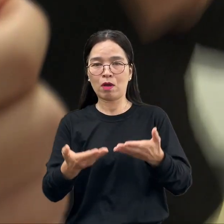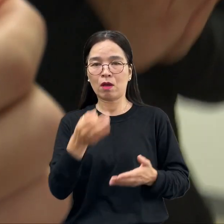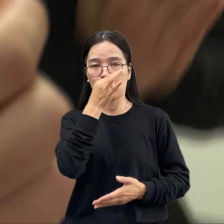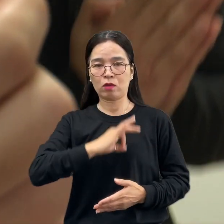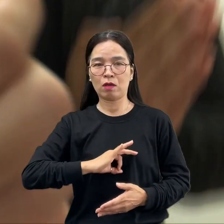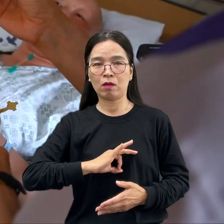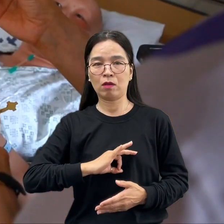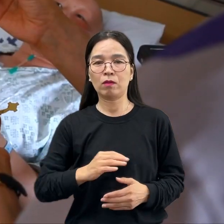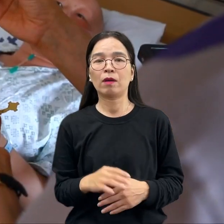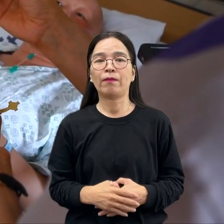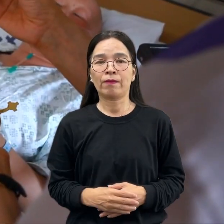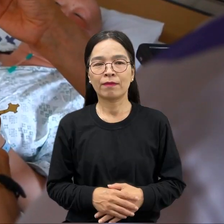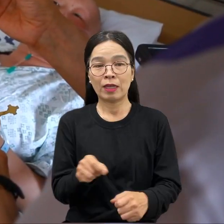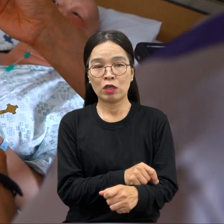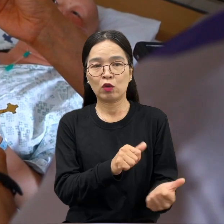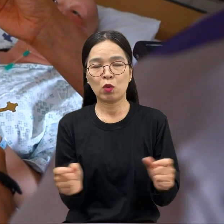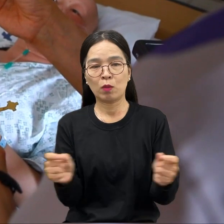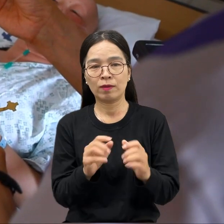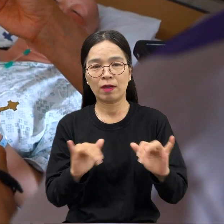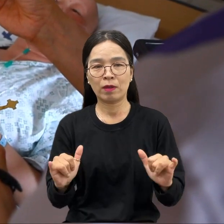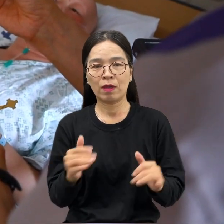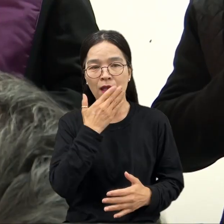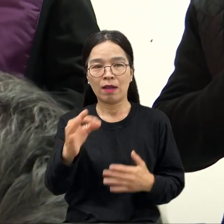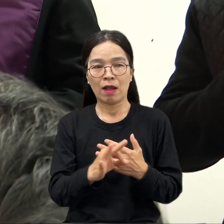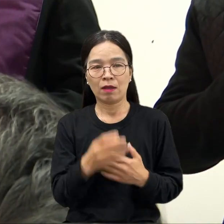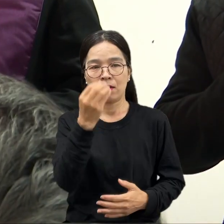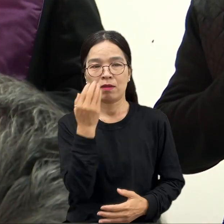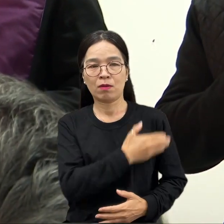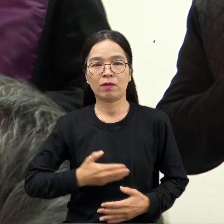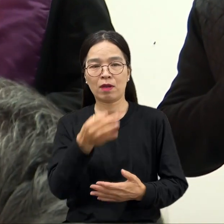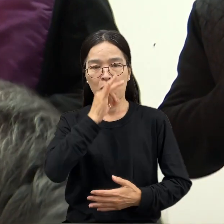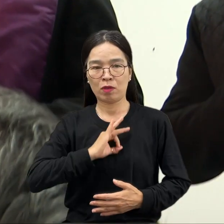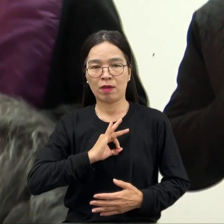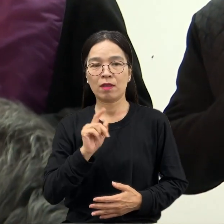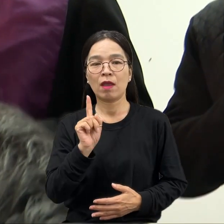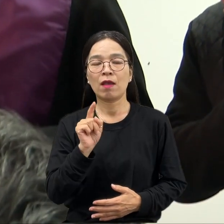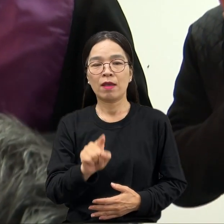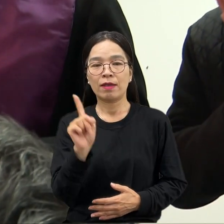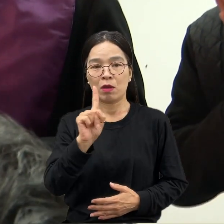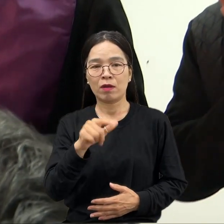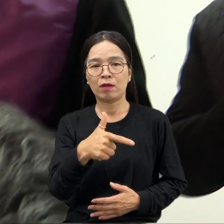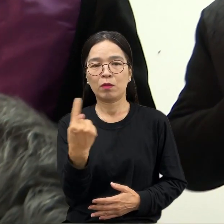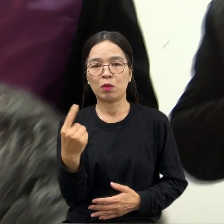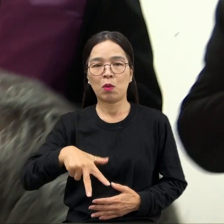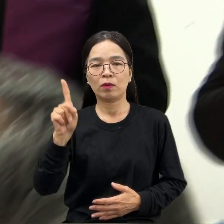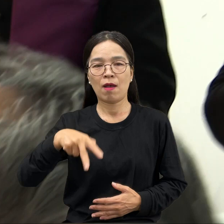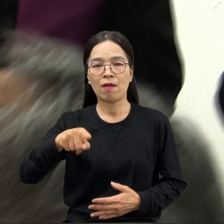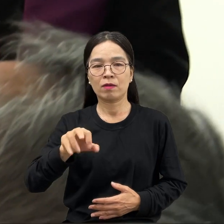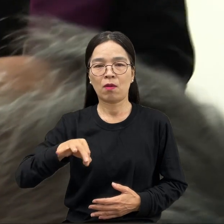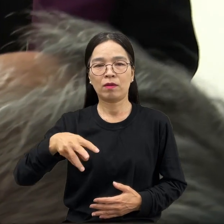모시게 하는 것입니다. 특히 죽음을 앞둔 사람에게는 가능한 한 성체를 모시게 하는데요.